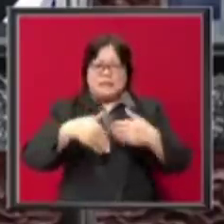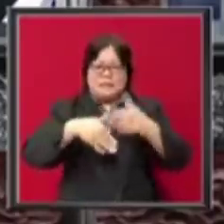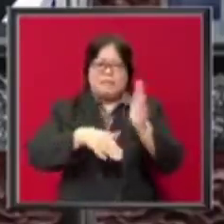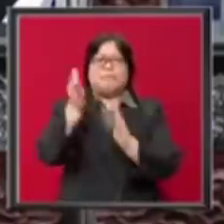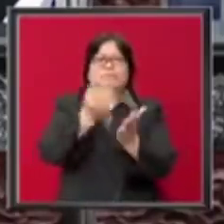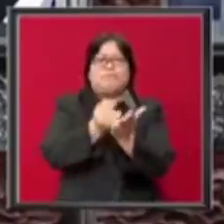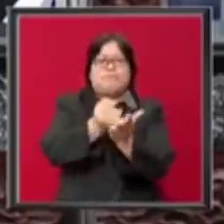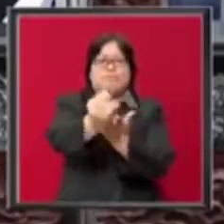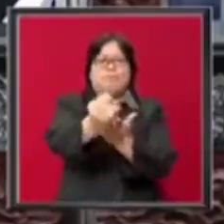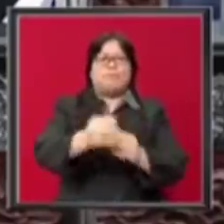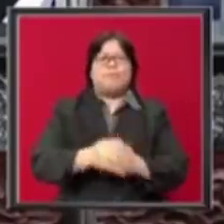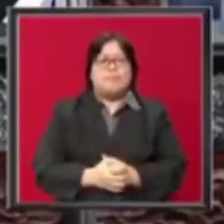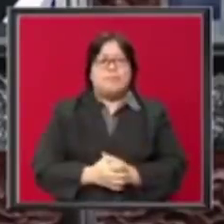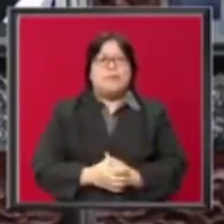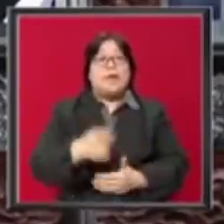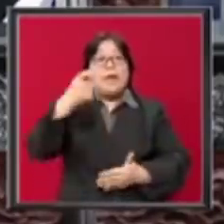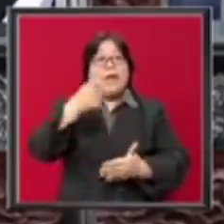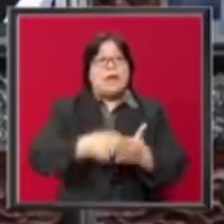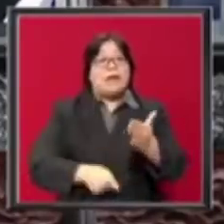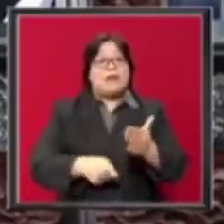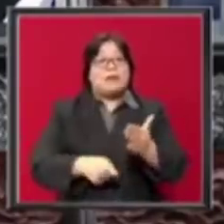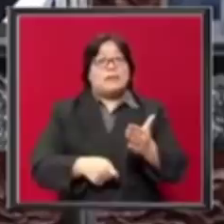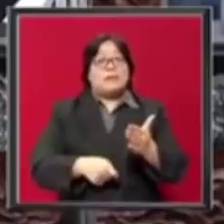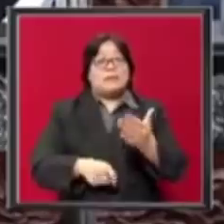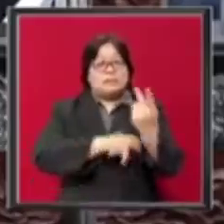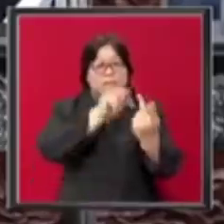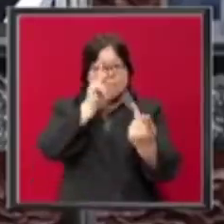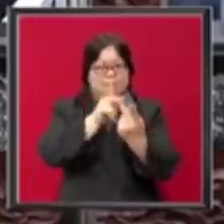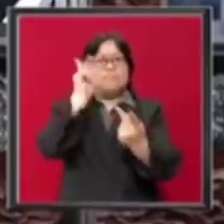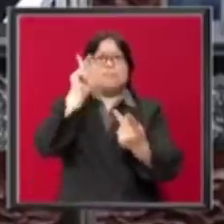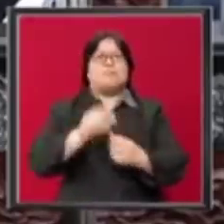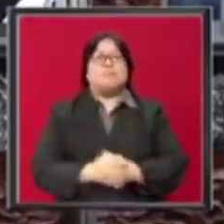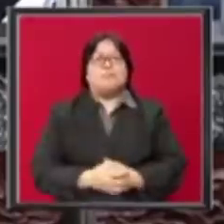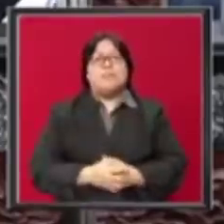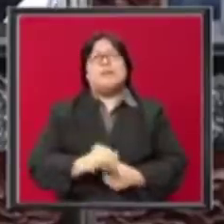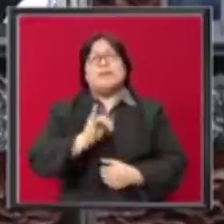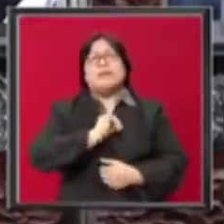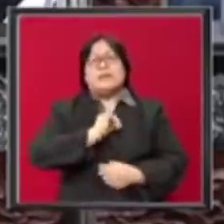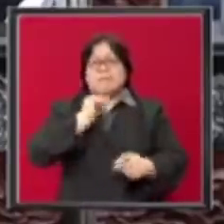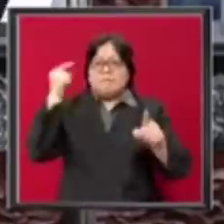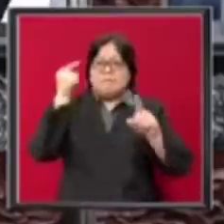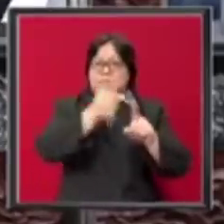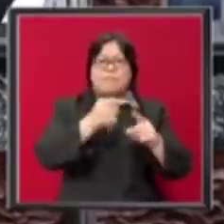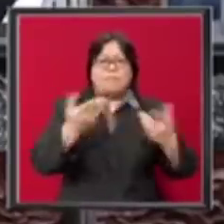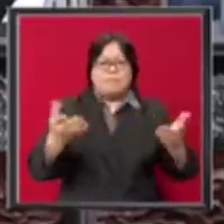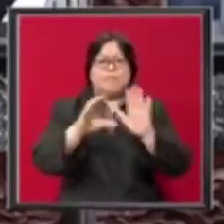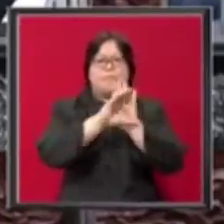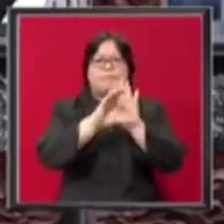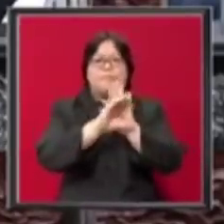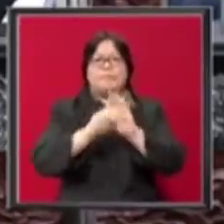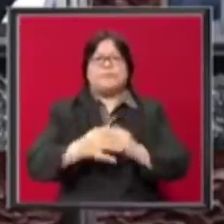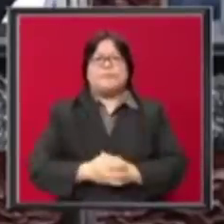telus, harga yang lebih patut. Saya tekankan umpamanya